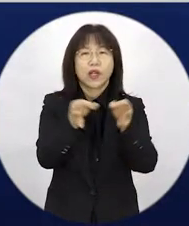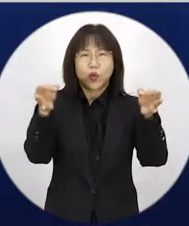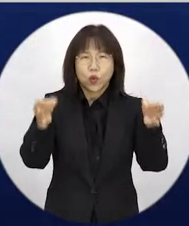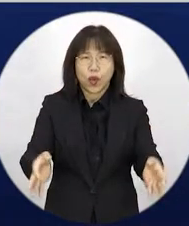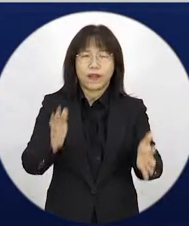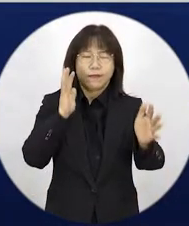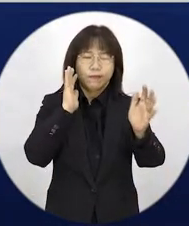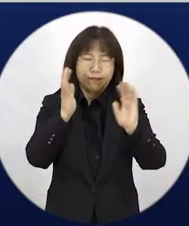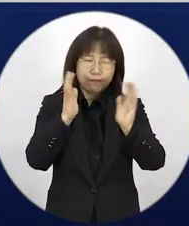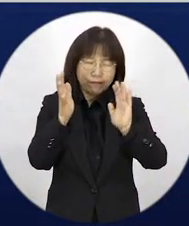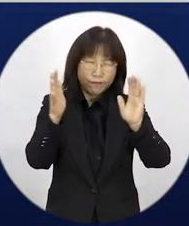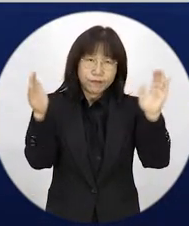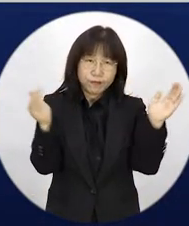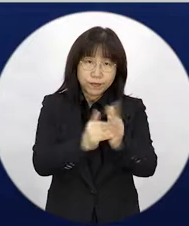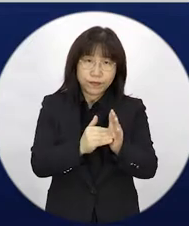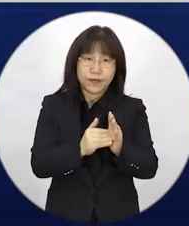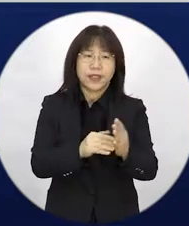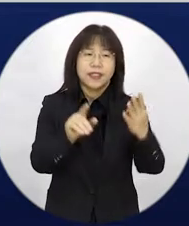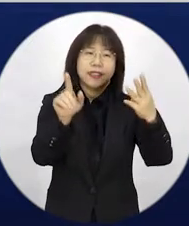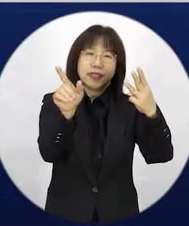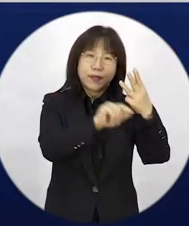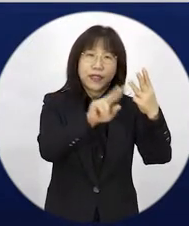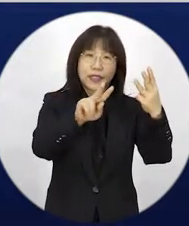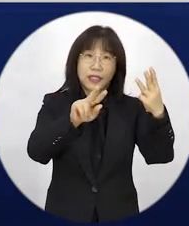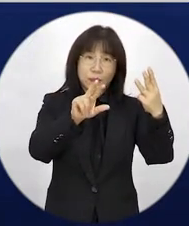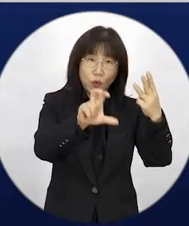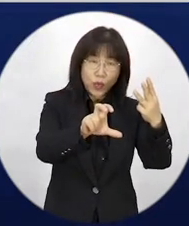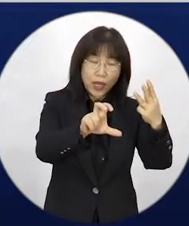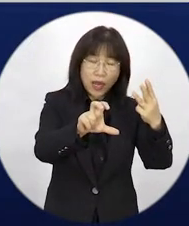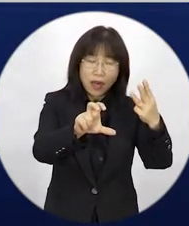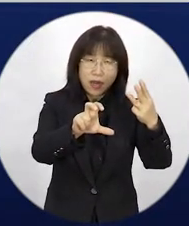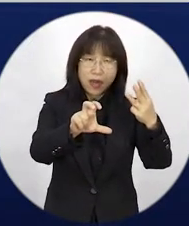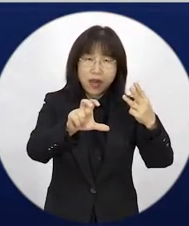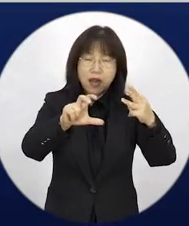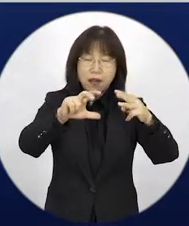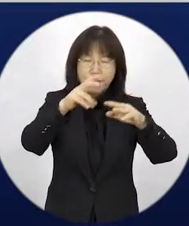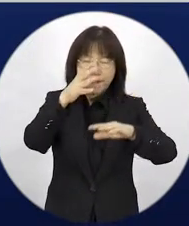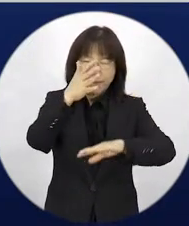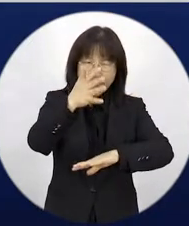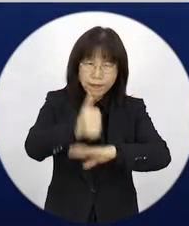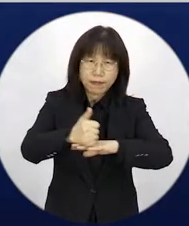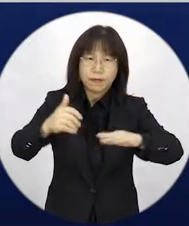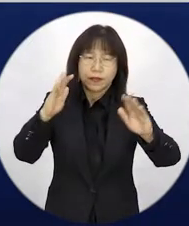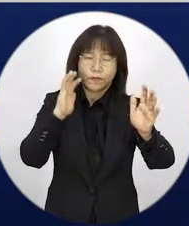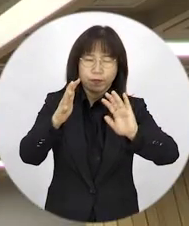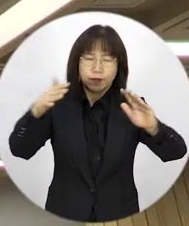이번 임시 베는 지난 25일 제 2차 본회의 2로 패했습니다